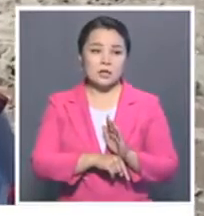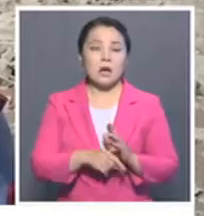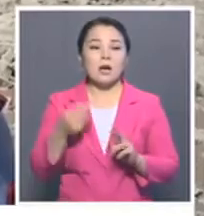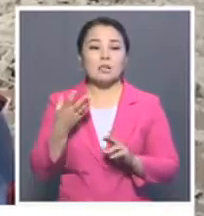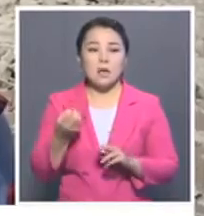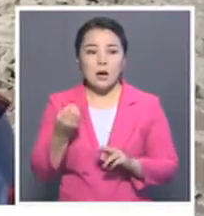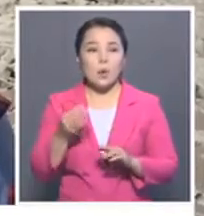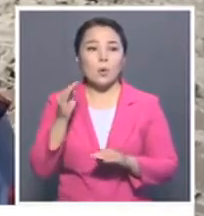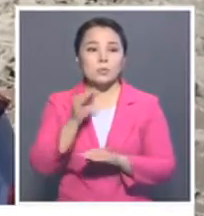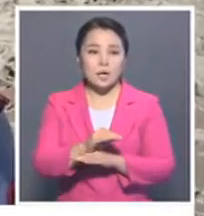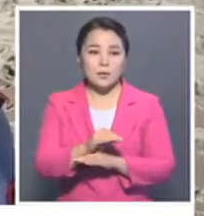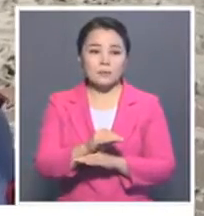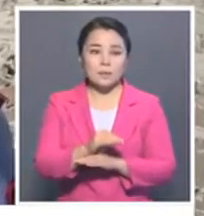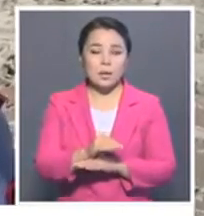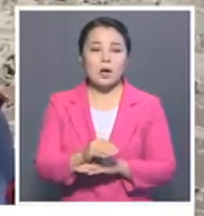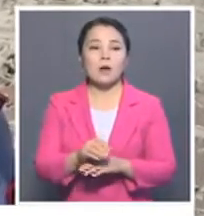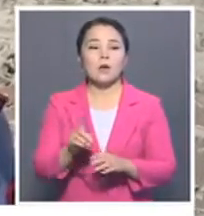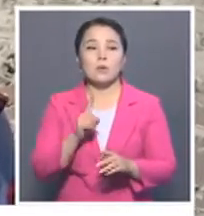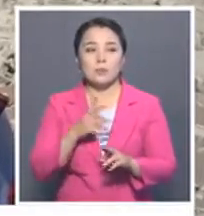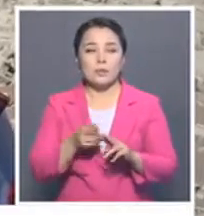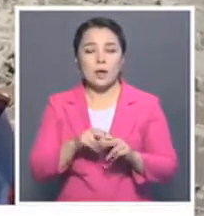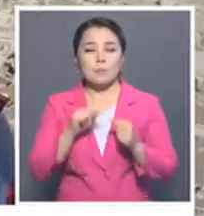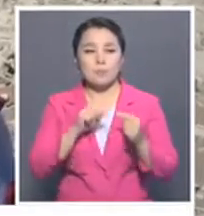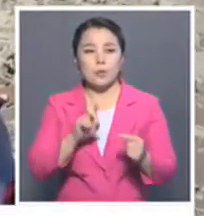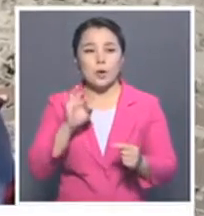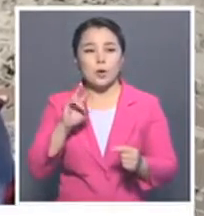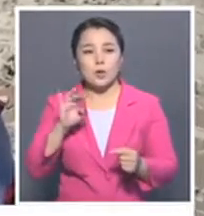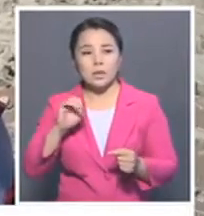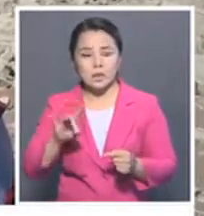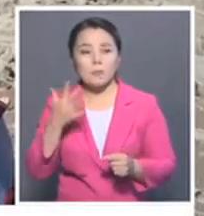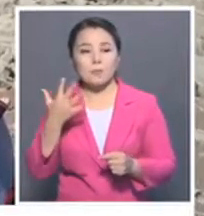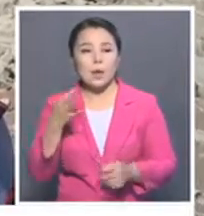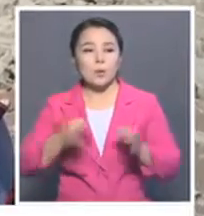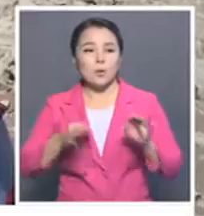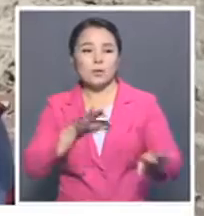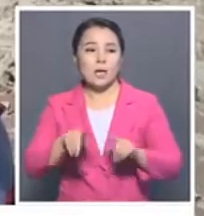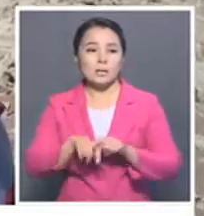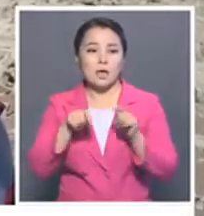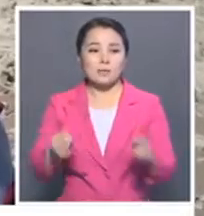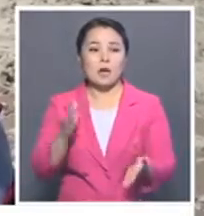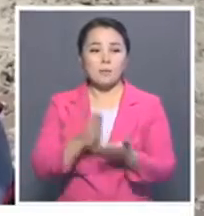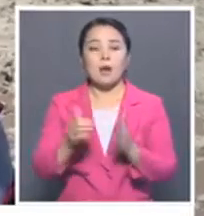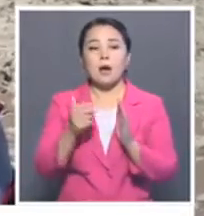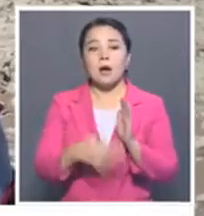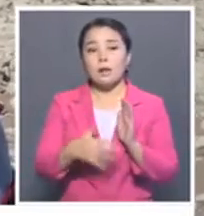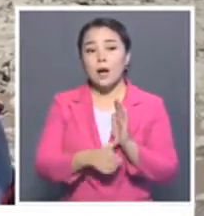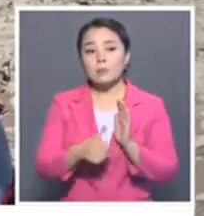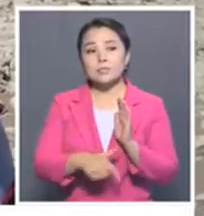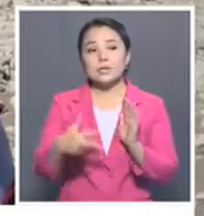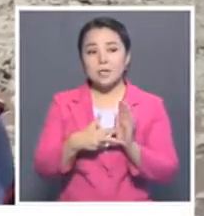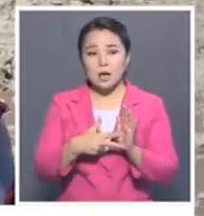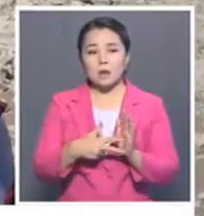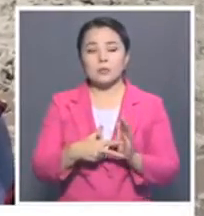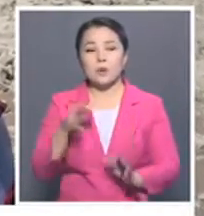тағы да қоса браконьерлікке қарсы 5 қылмыстық іс қозғалды және 68 әкімшілік